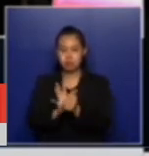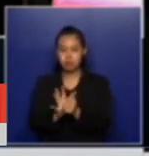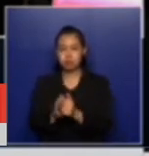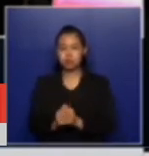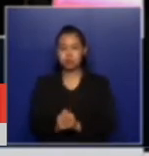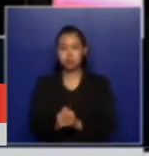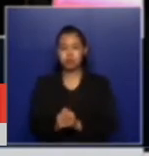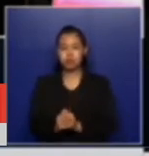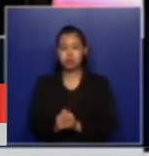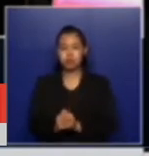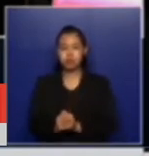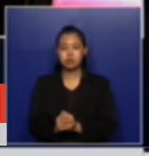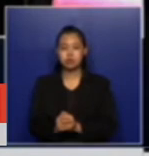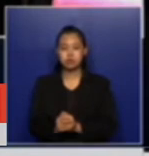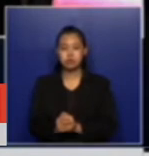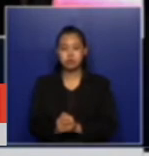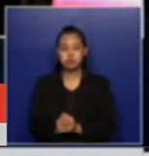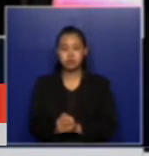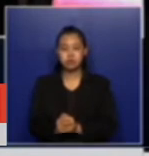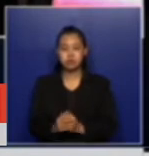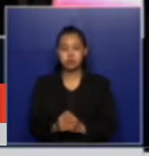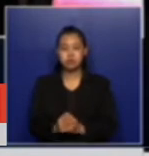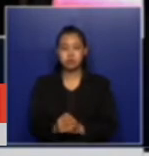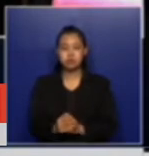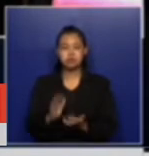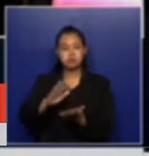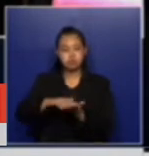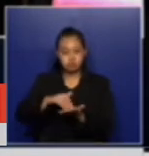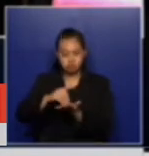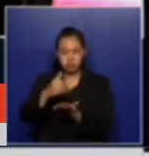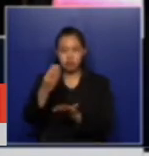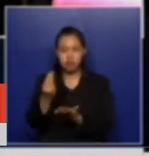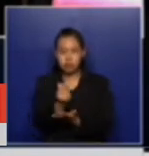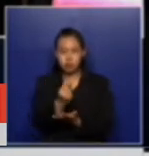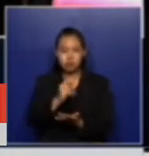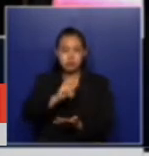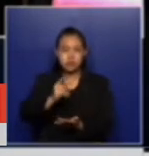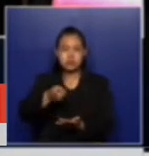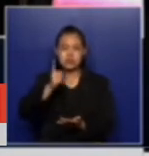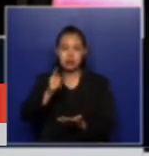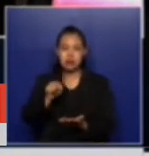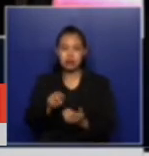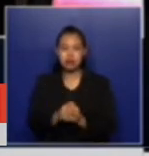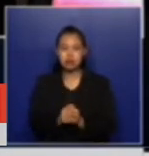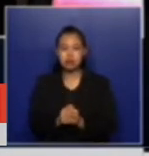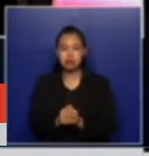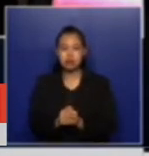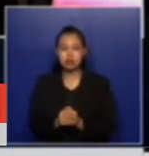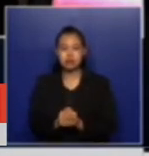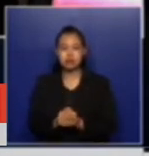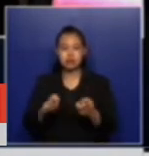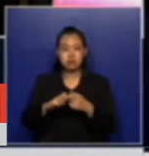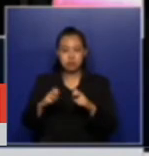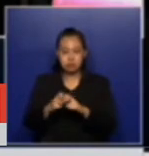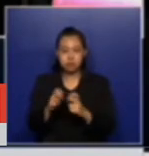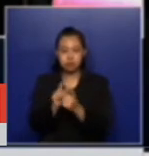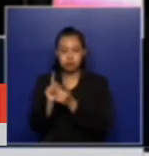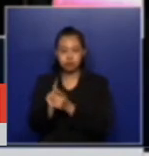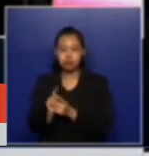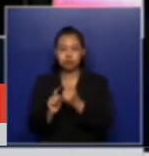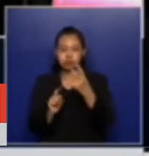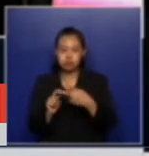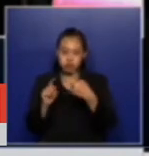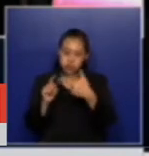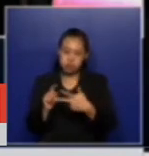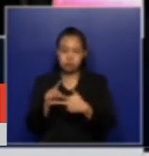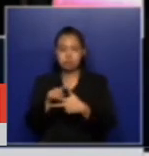ท่านประธานครับจะฟื้นตัวเร็วหรือช้าก็ขึ้นอยู่กับปัจจัย 2-3 อย่างที่ผมอยากจะกราบเรียนก็คือว่